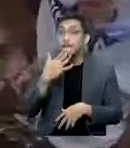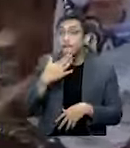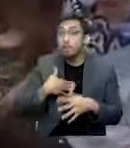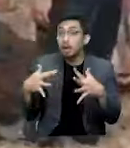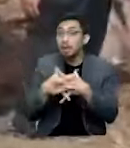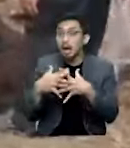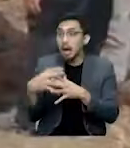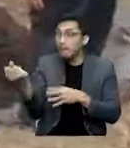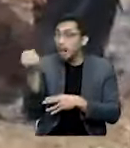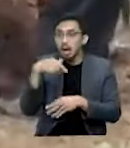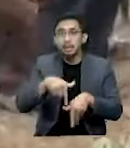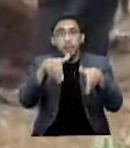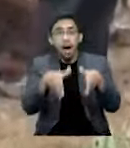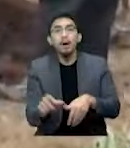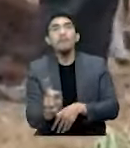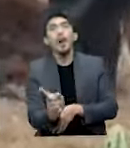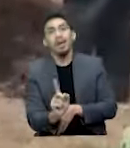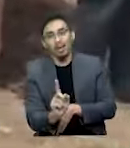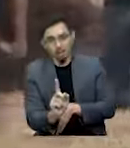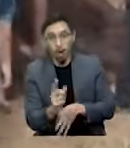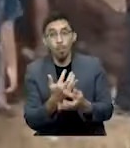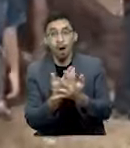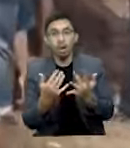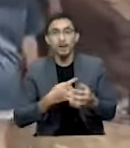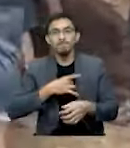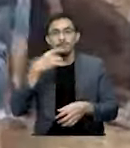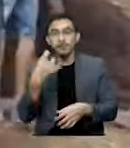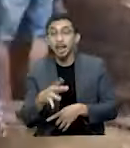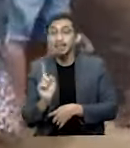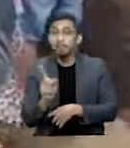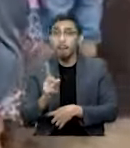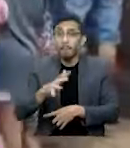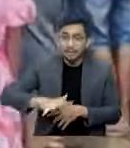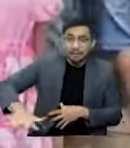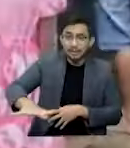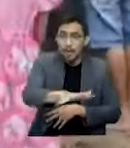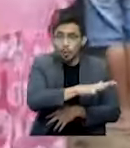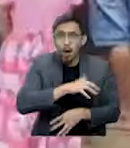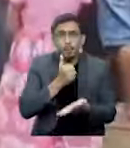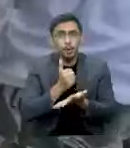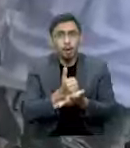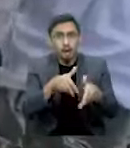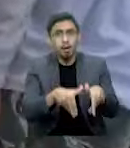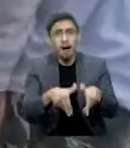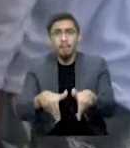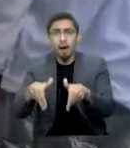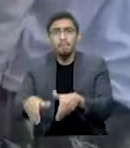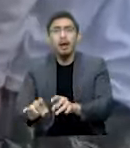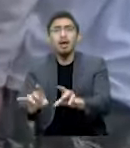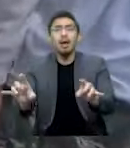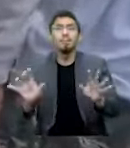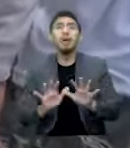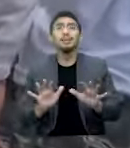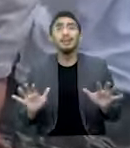miliknya. Peristiwa itu membuat warga geram, lantaran di area sekitar juga terdapat banyak makam lain. Usai mendapat